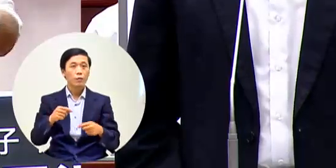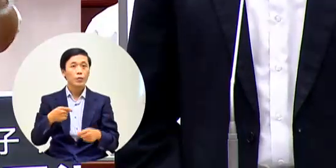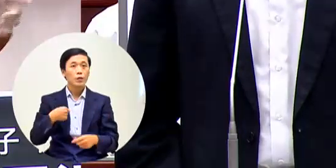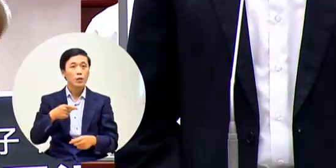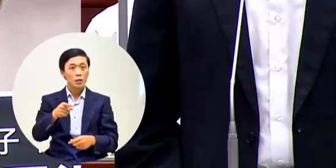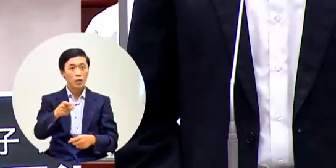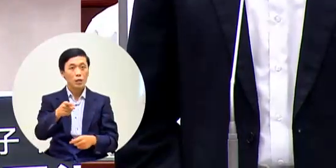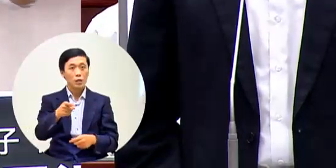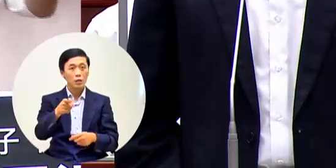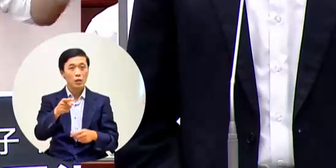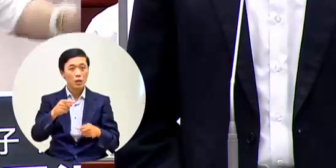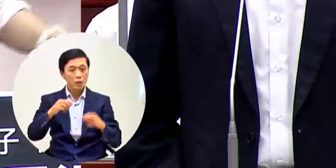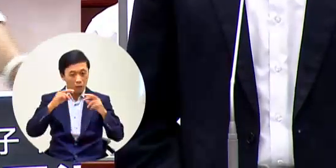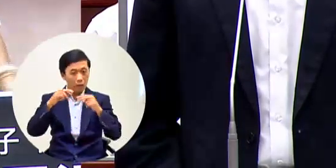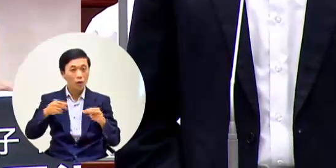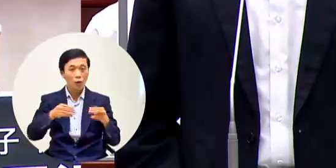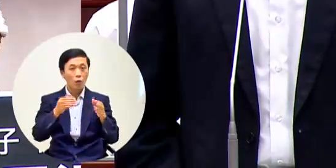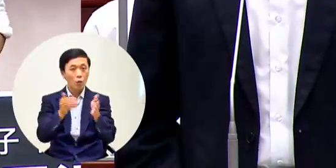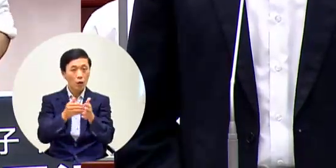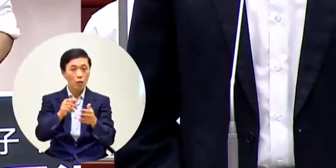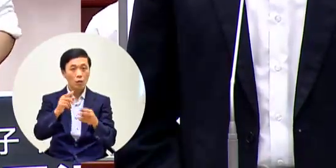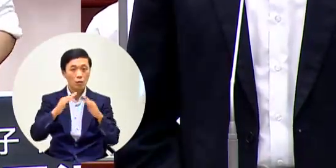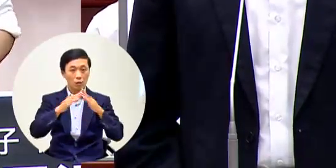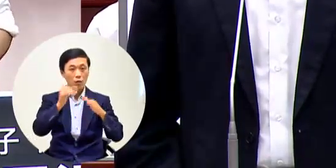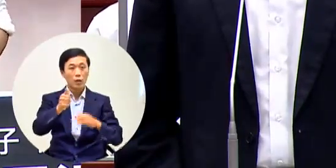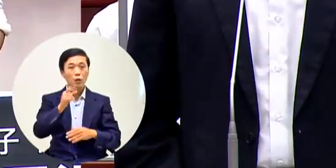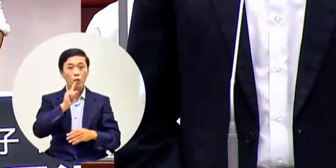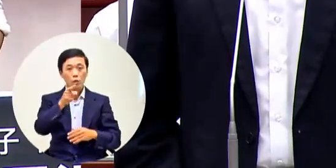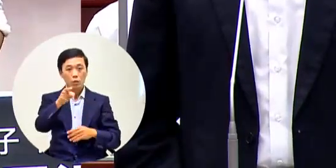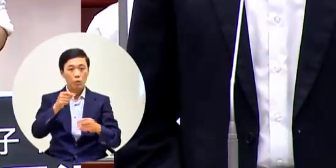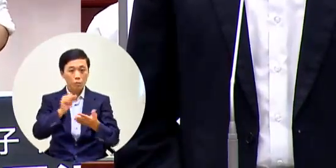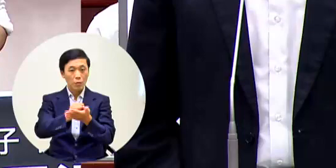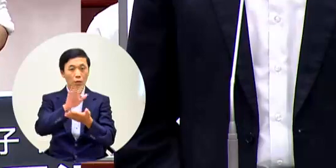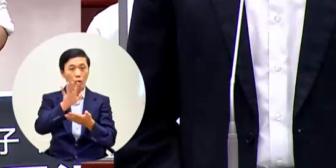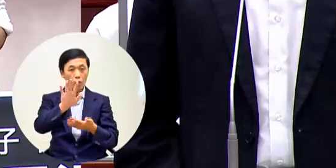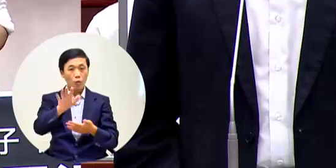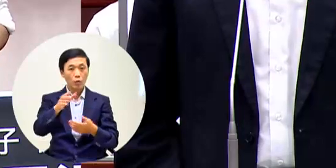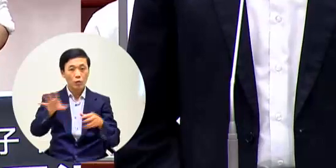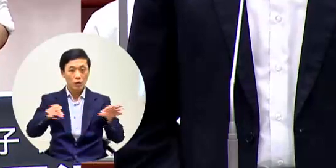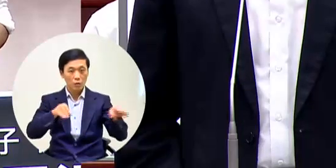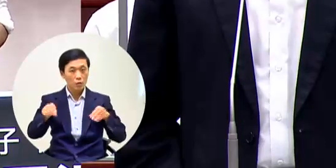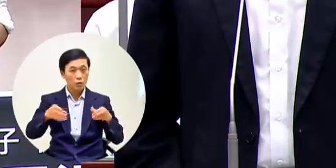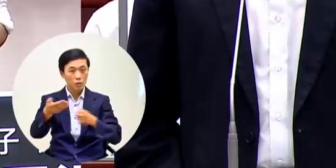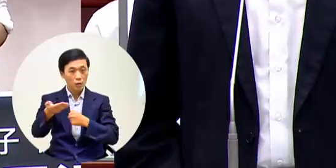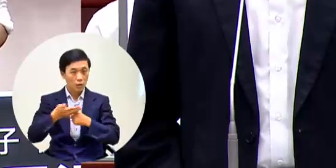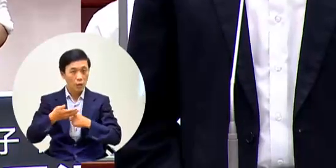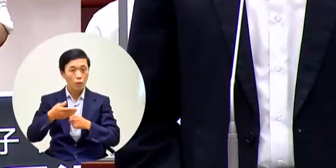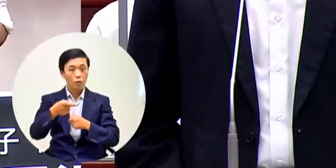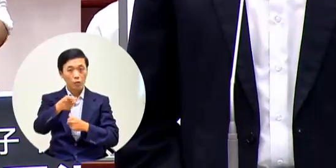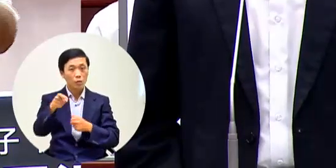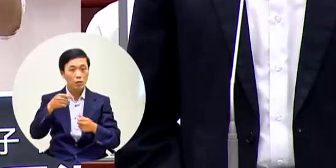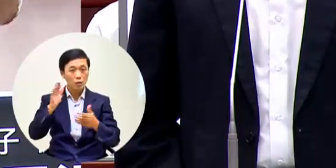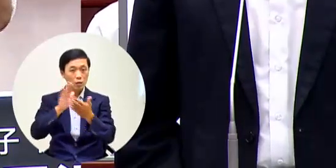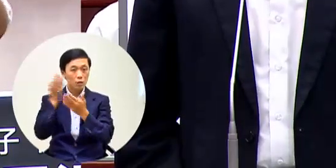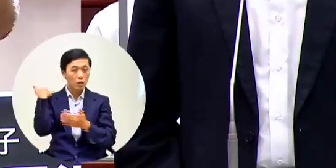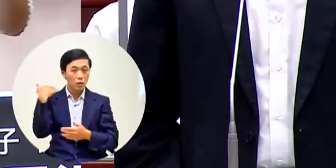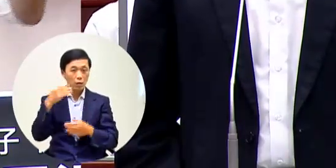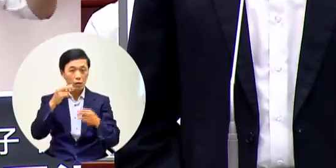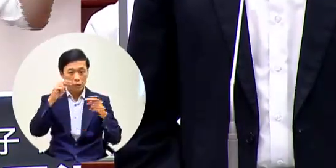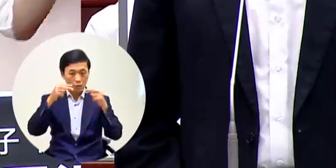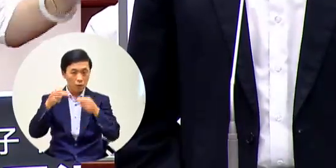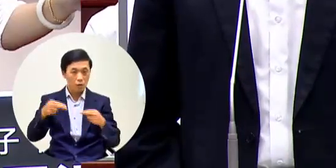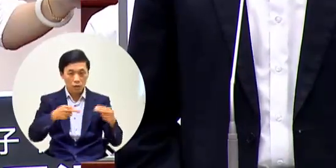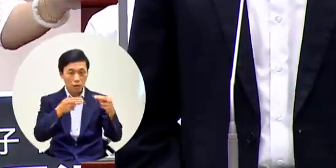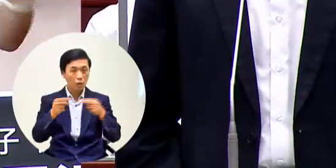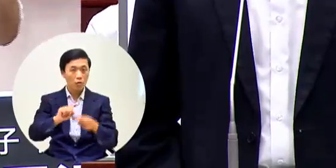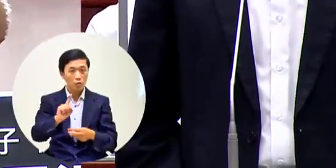然都已经检讨了，市长说你们有报告了，给我一份资料，给我一份你们检讨的，你们怎么去做改善？你们的短中